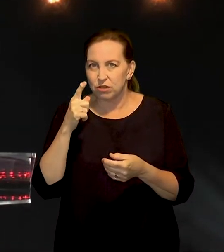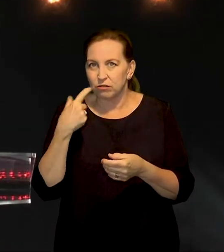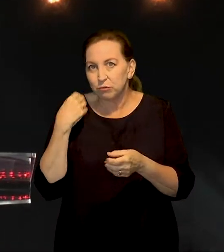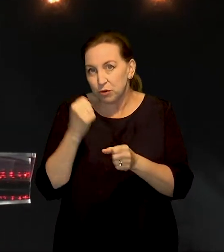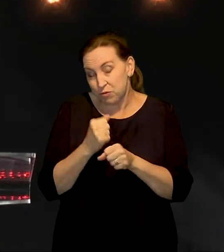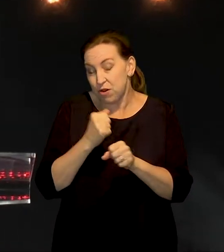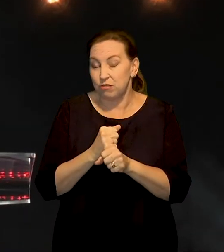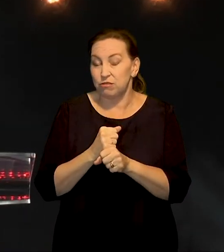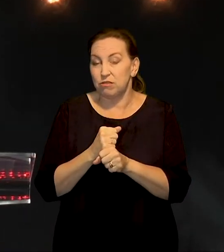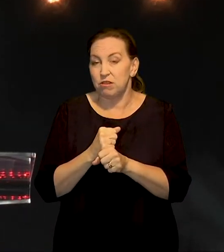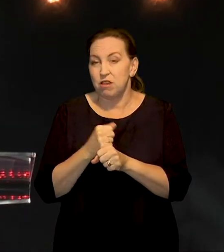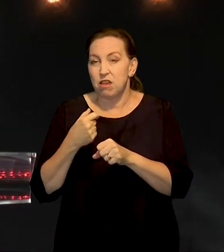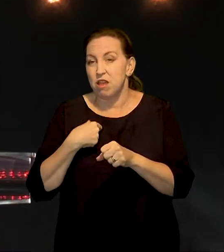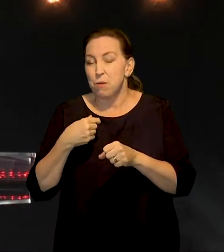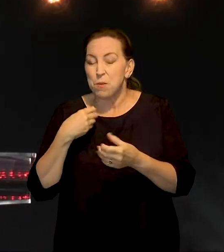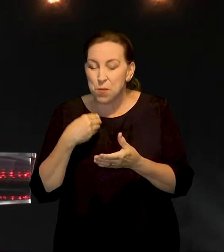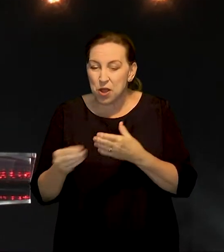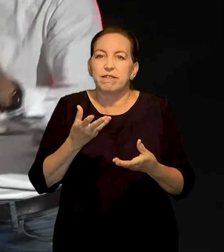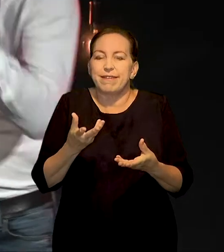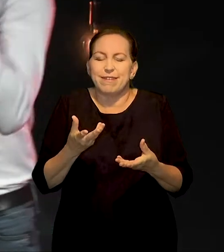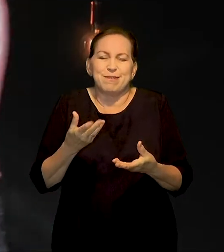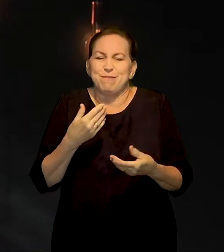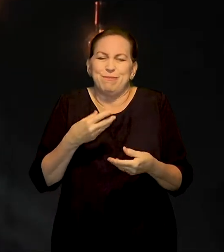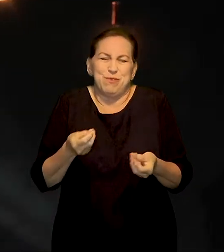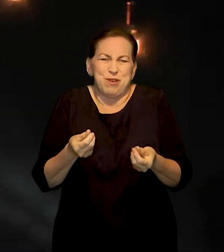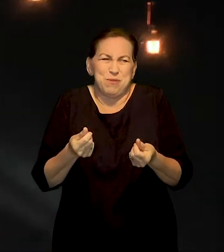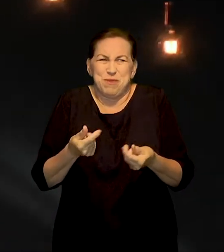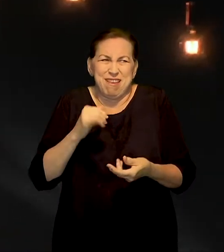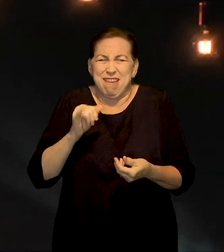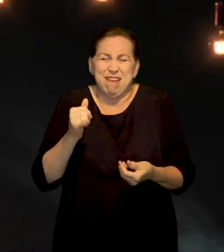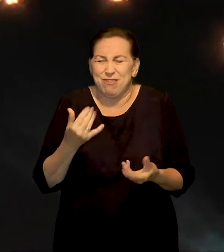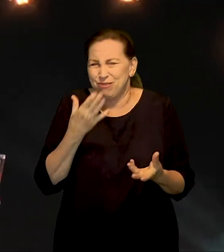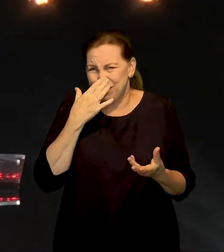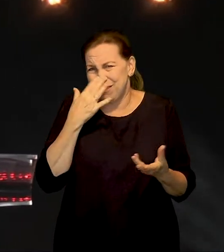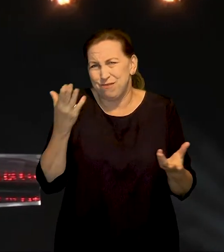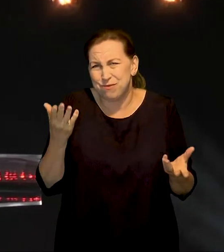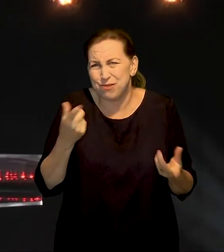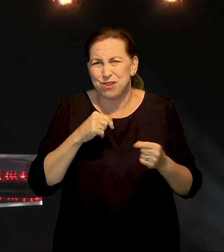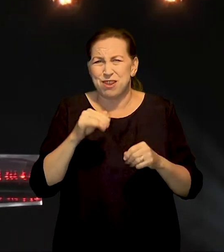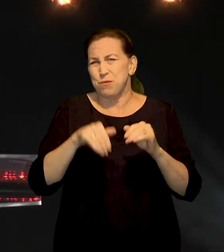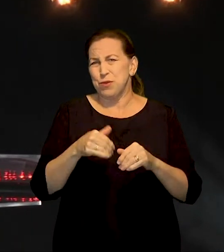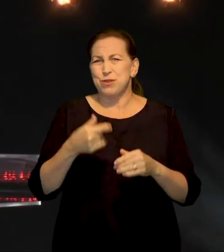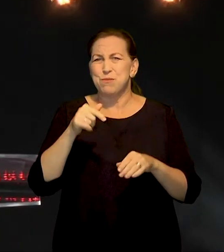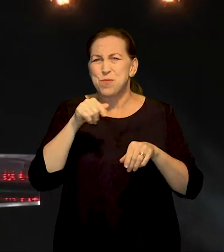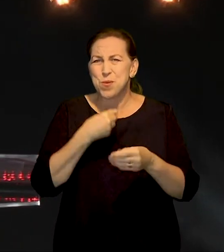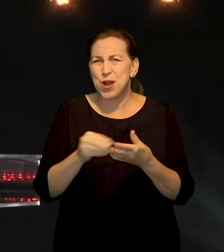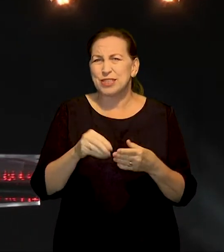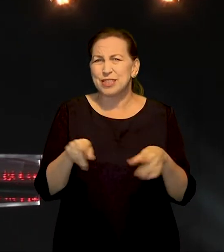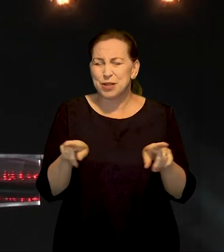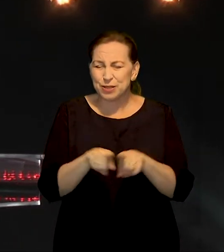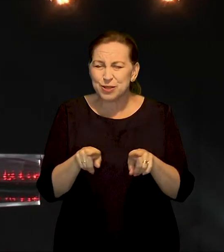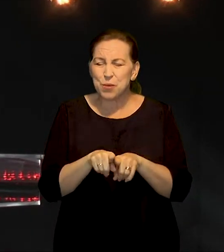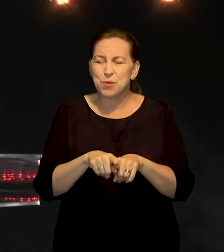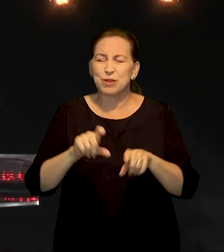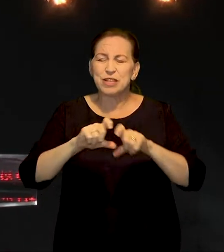dniówkę. Całą dniówkę im zapłacić za 1 godzinę pracy. Są tutaj jacyś, nie musicie podnosić rąk, są tutaj